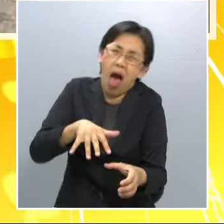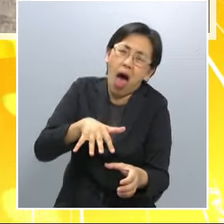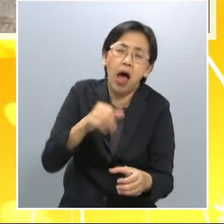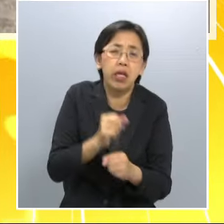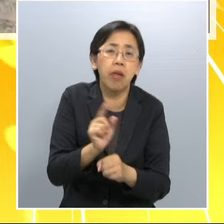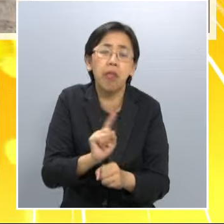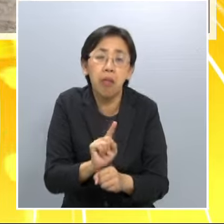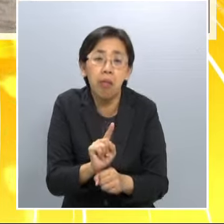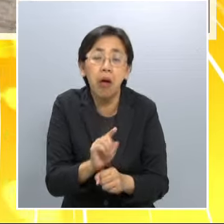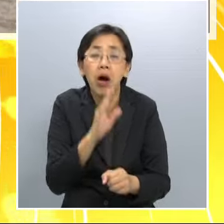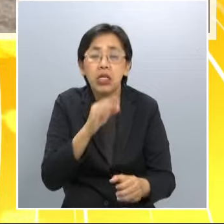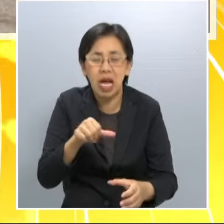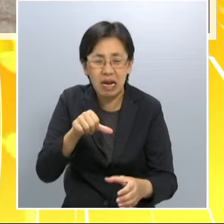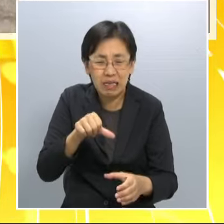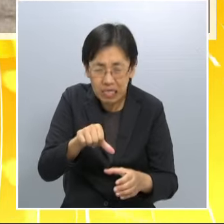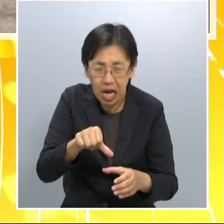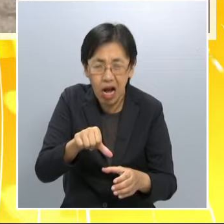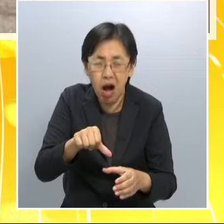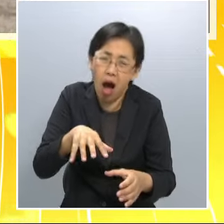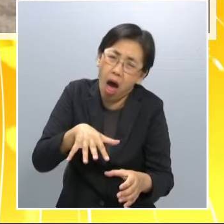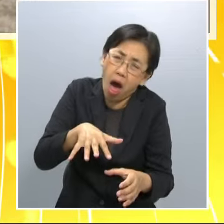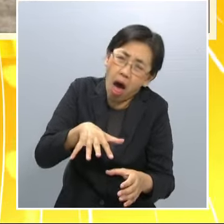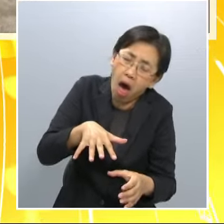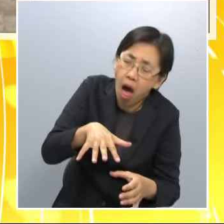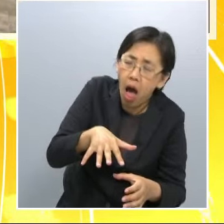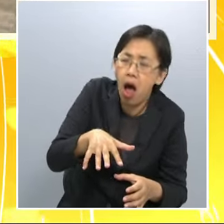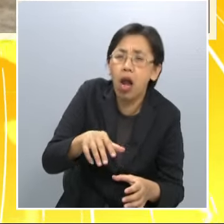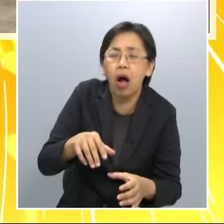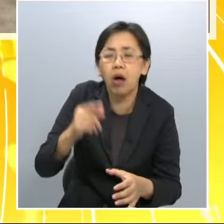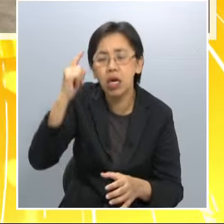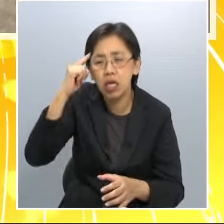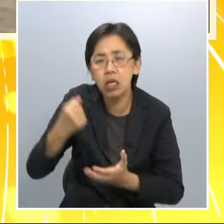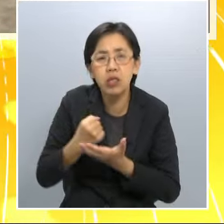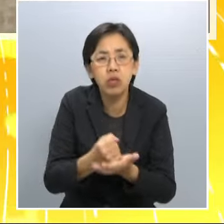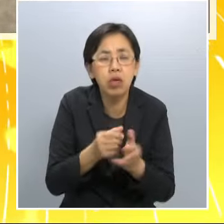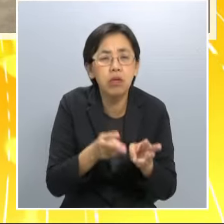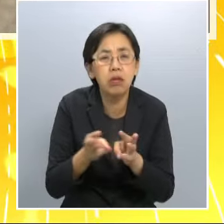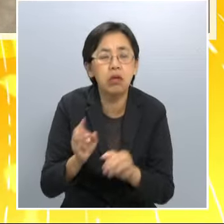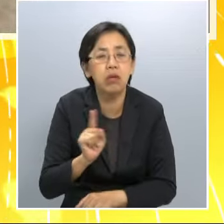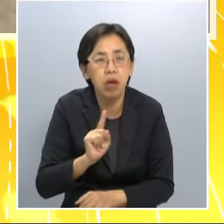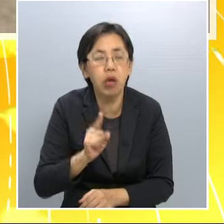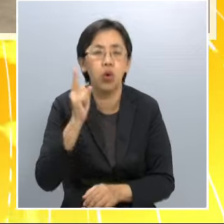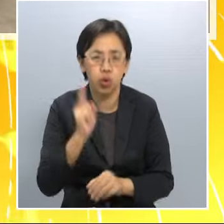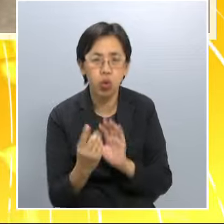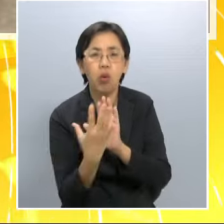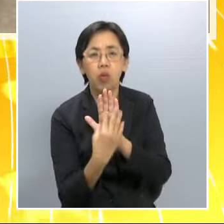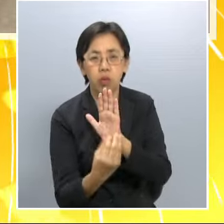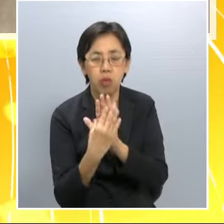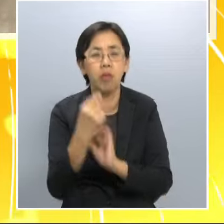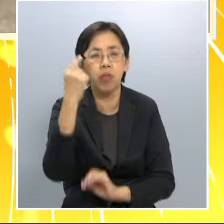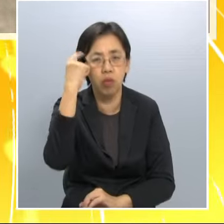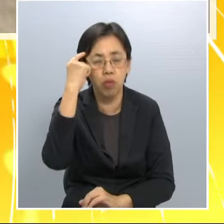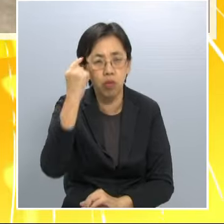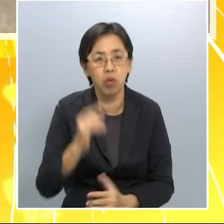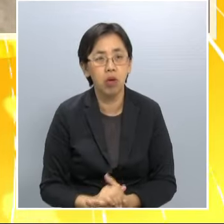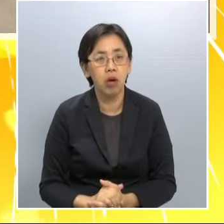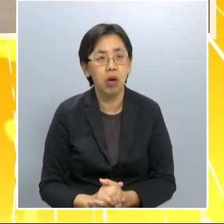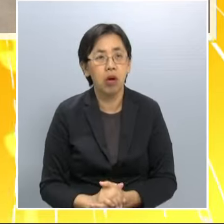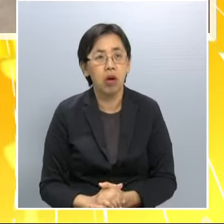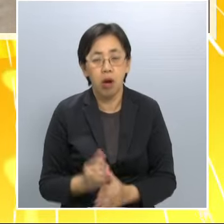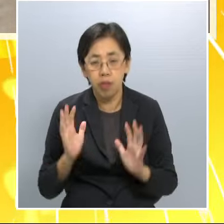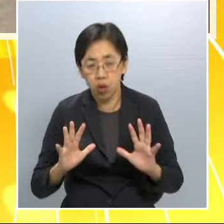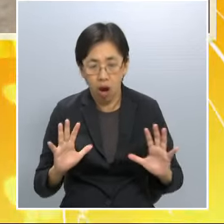เกิดไฟดูดขึ้นมาจะแก้ปัญหาเฉพาะหน้าอย่างไรนี่คือณเวลานั้นทำอะไรกันไม่ถูก